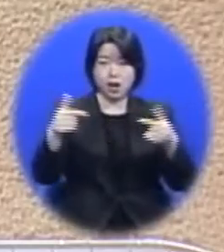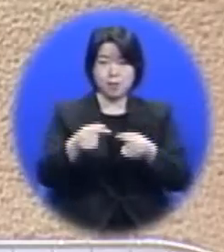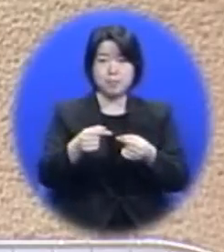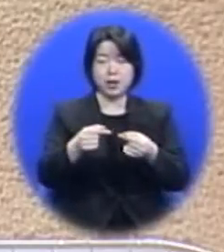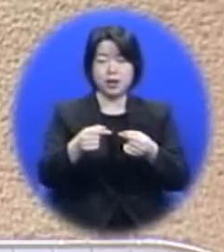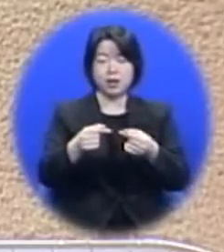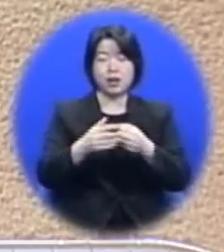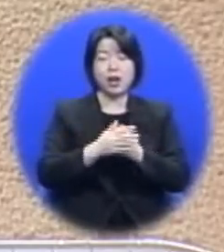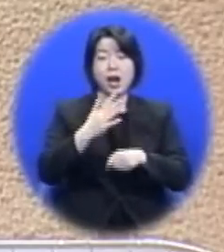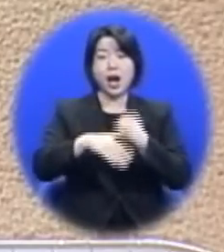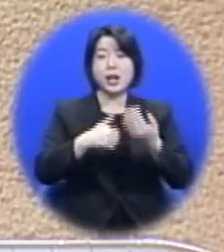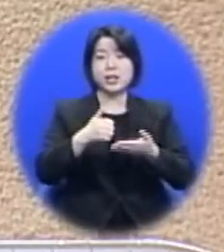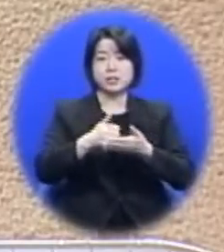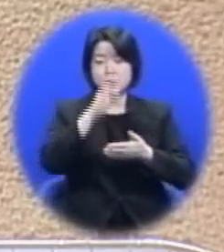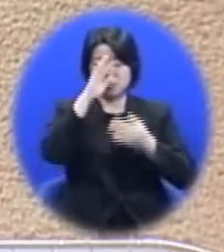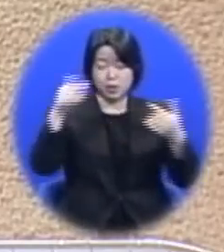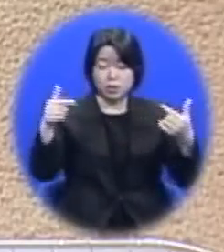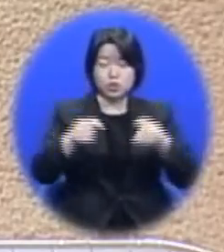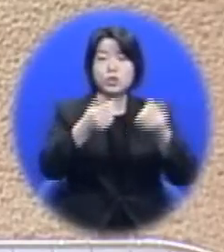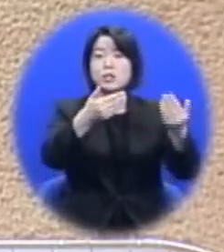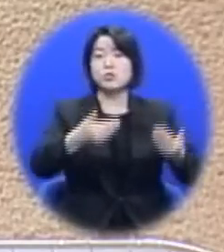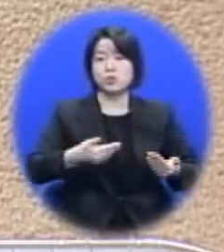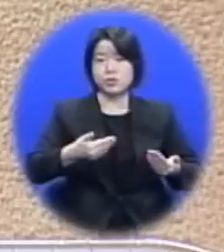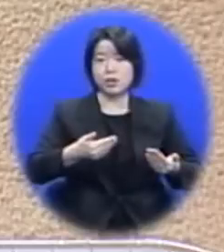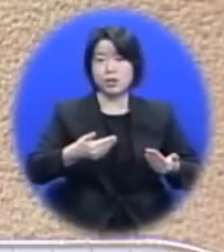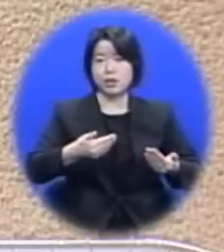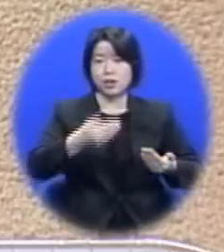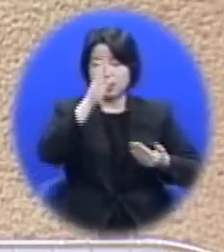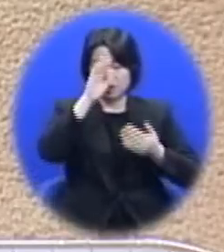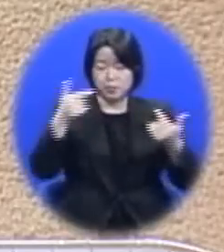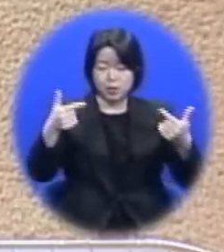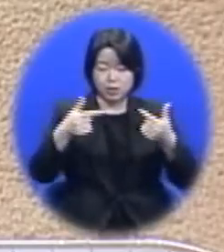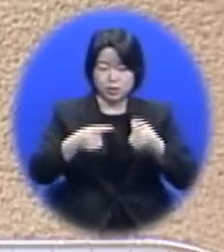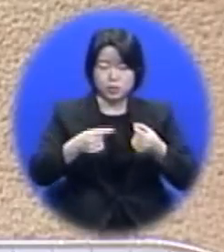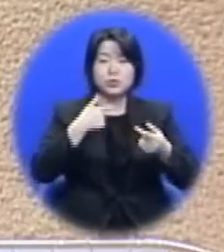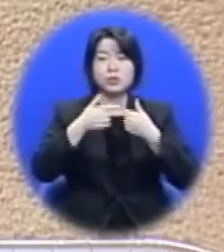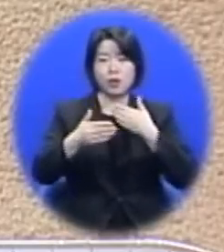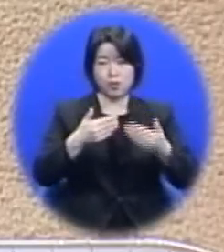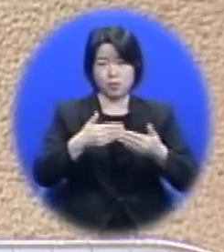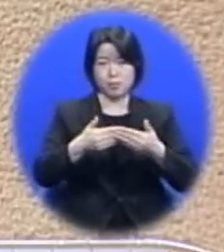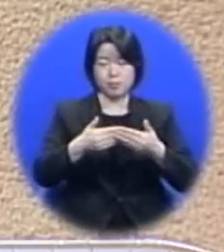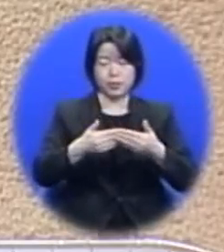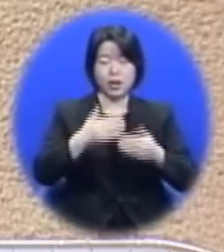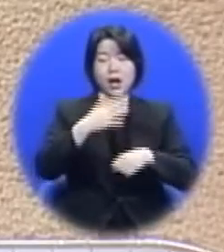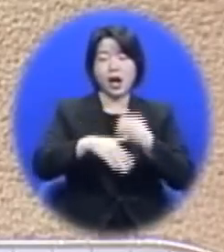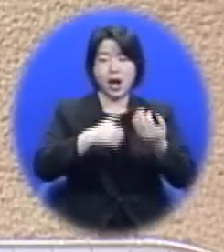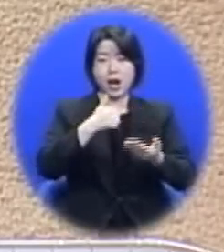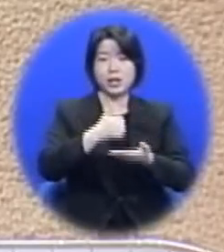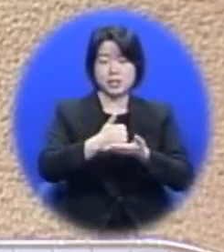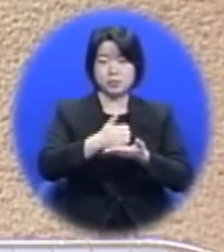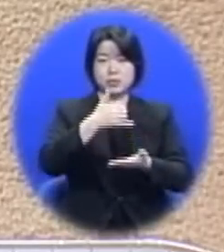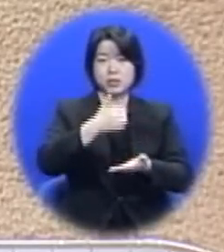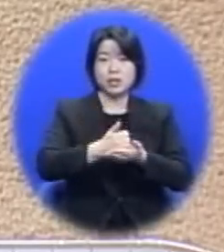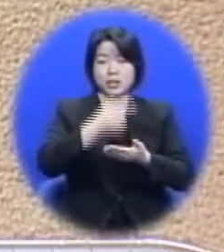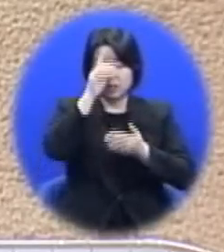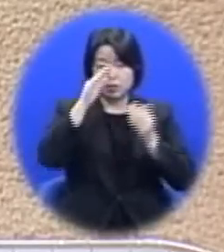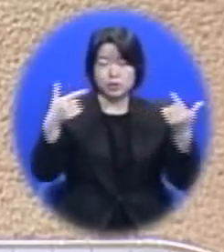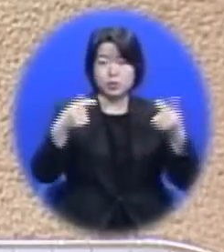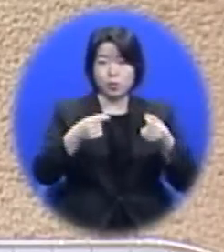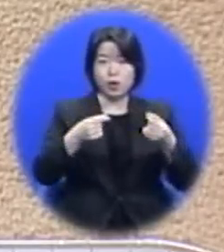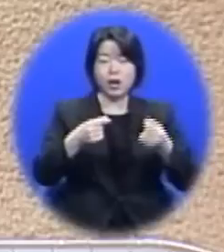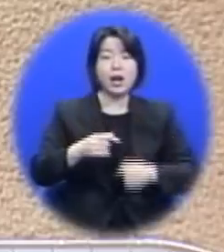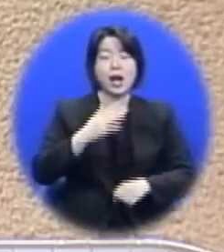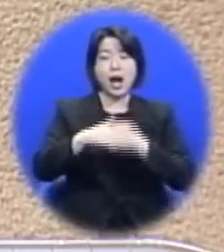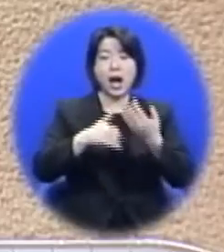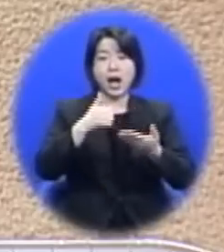하나님이 치유하신다는 뜻입니다. 치유를 경험한 하나님은 치유자이시구나. 여호와 샬롬, 하나님은